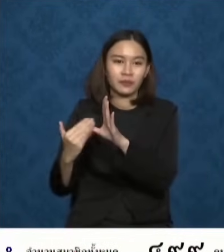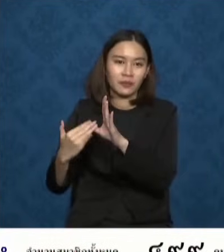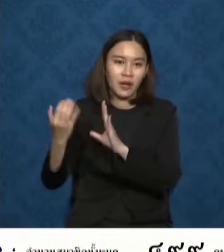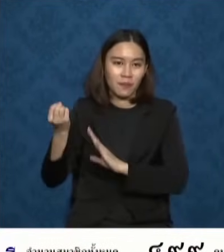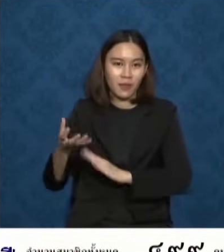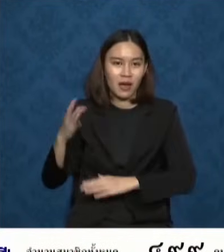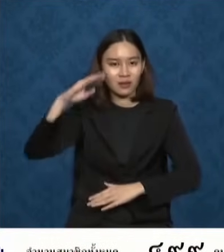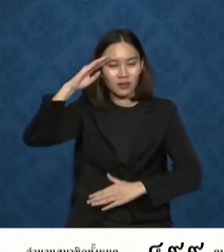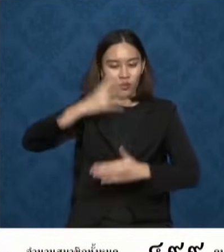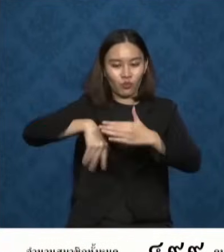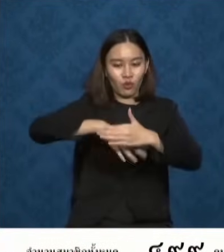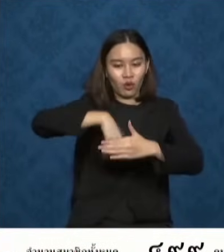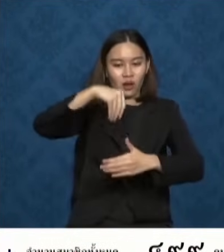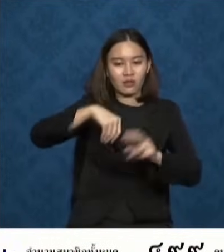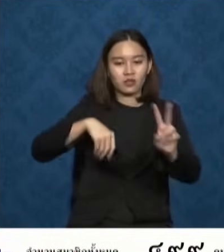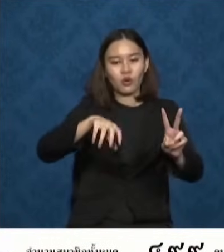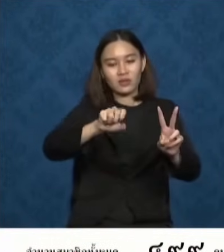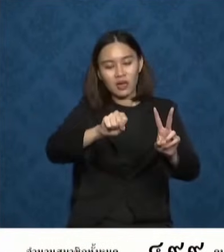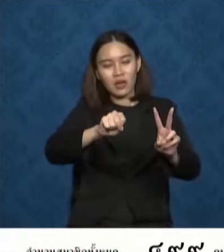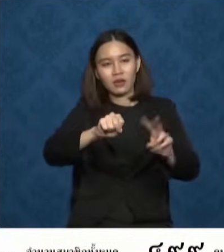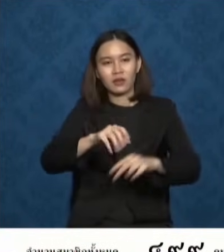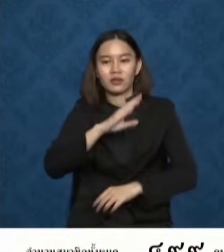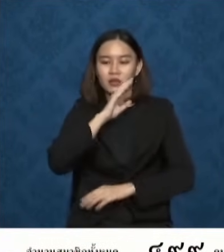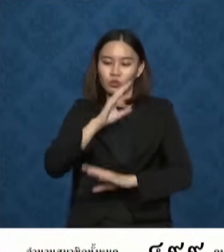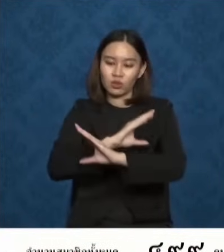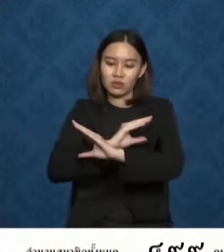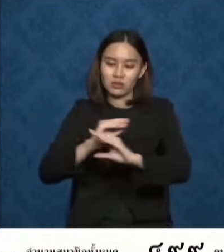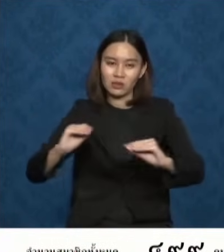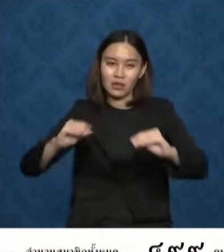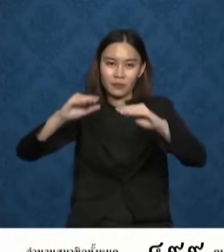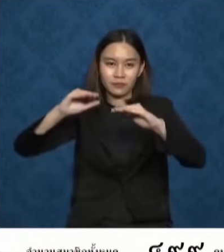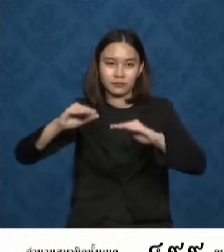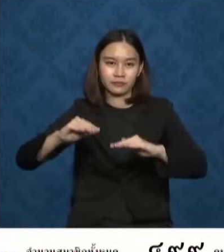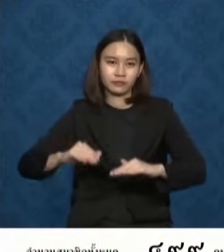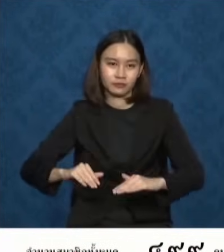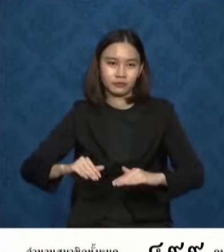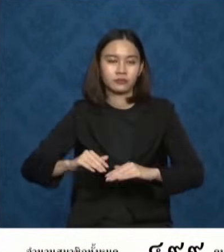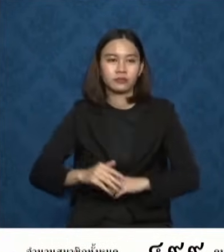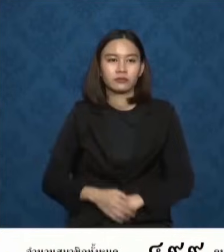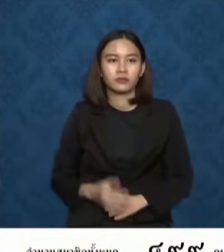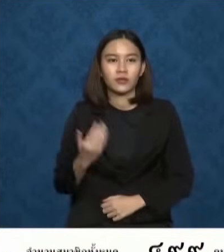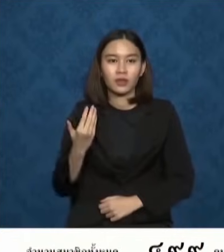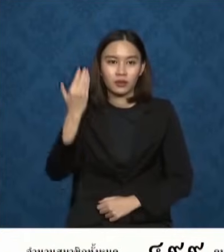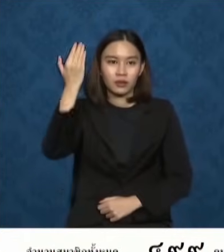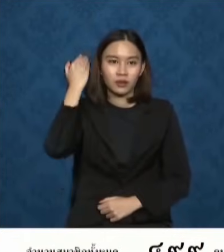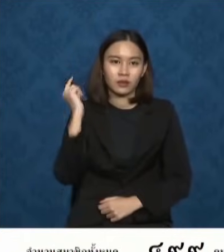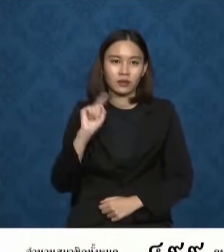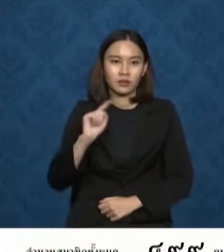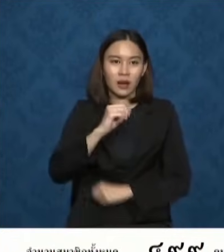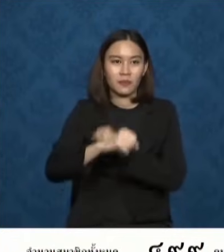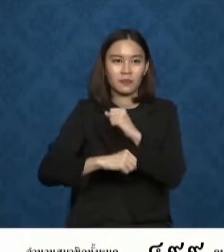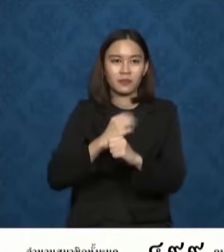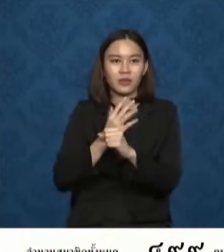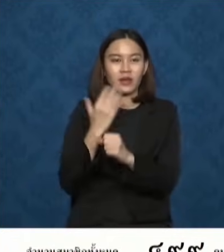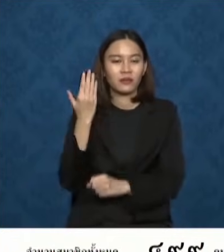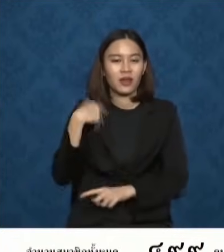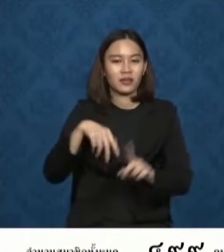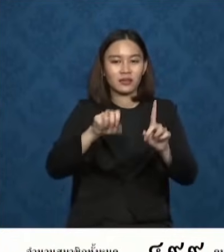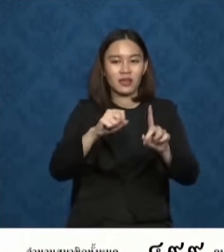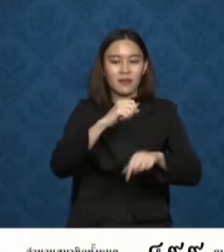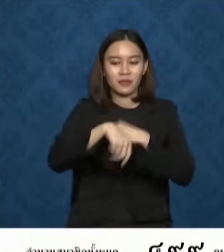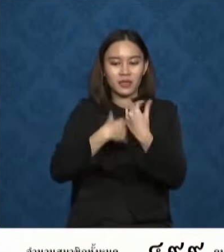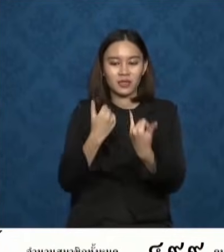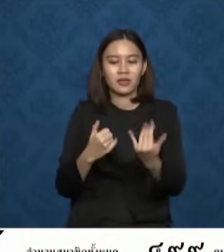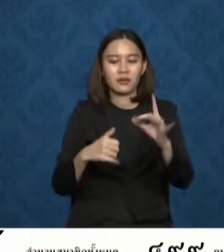านเกณฑ์อาจจะเป็น 200,000 เป็นแสนถ้าสถานการณ์สงบก็ลดลงแต่ที่ผ่านมา5ปี 100,000 ปีนี้